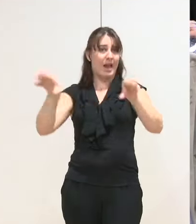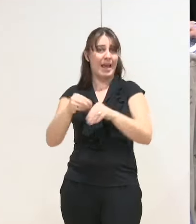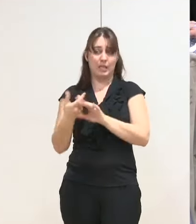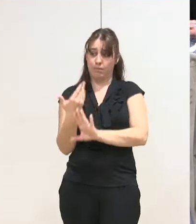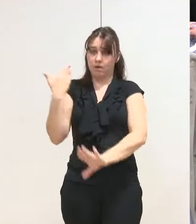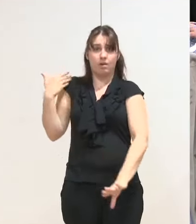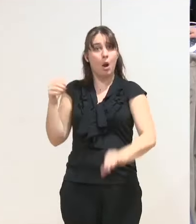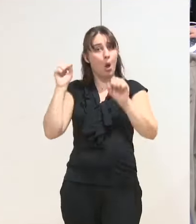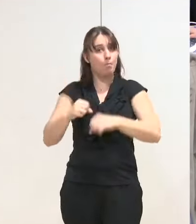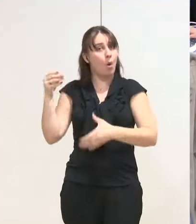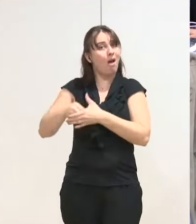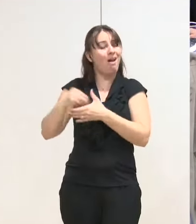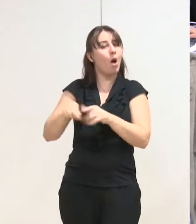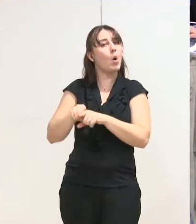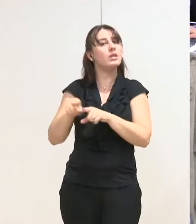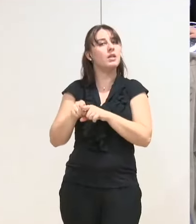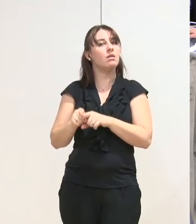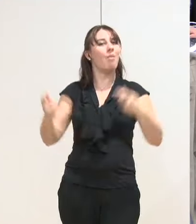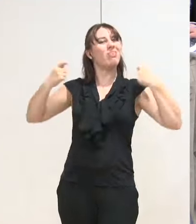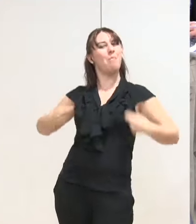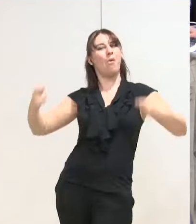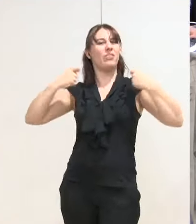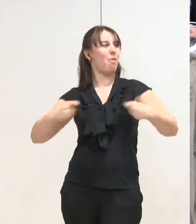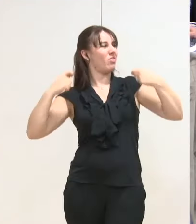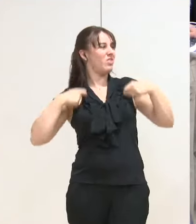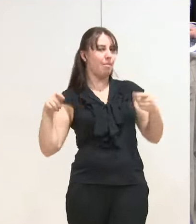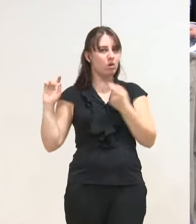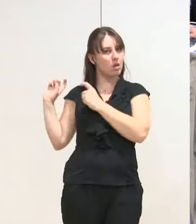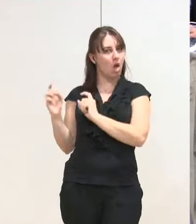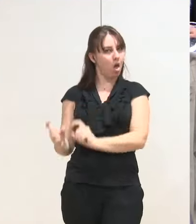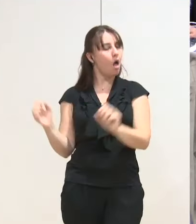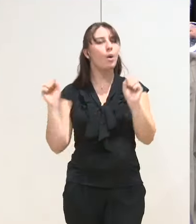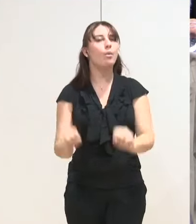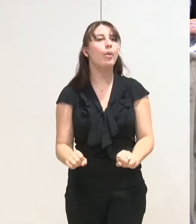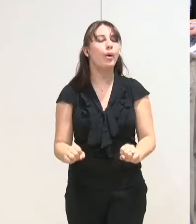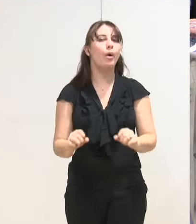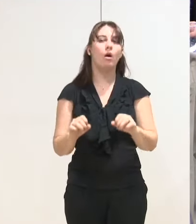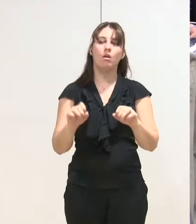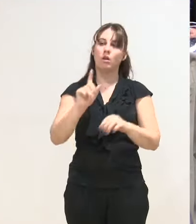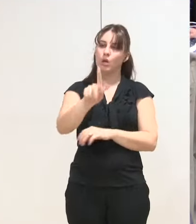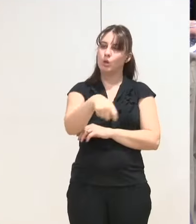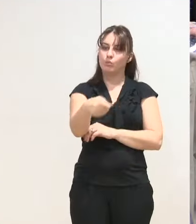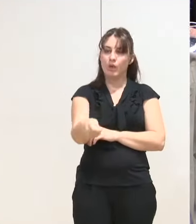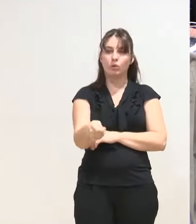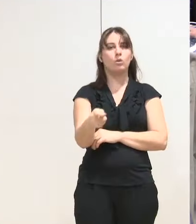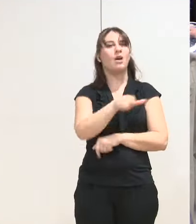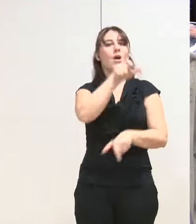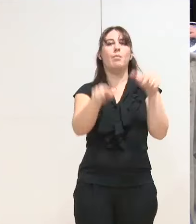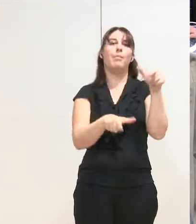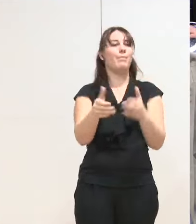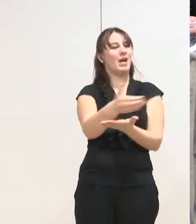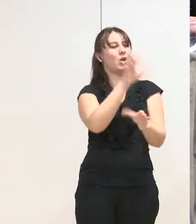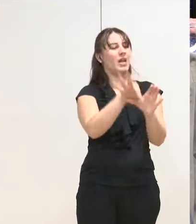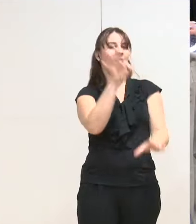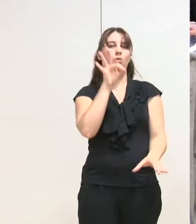mêmes économies substantielles sur le train de vie de la ville nous avons travaillé effectivement sur la baisse des indemnités des élus